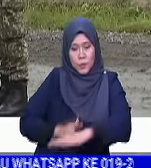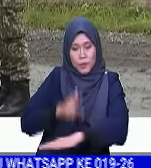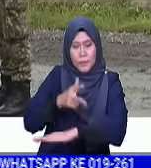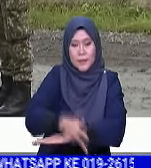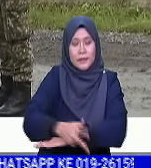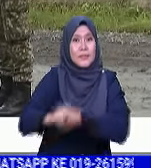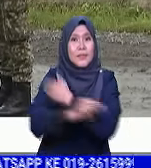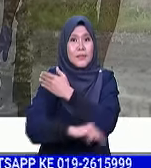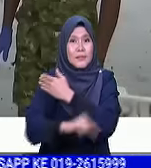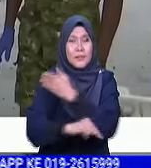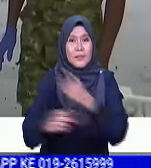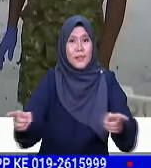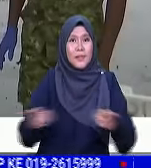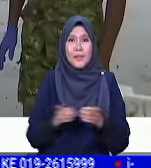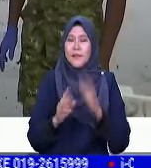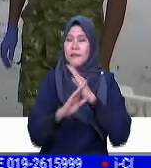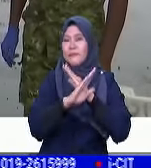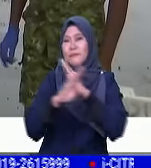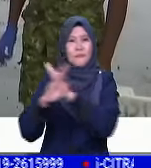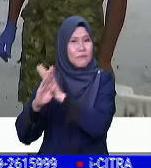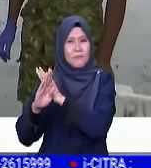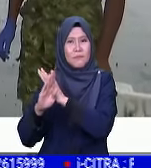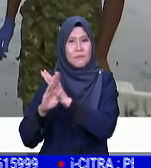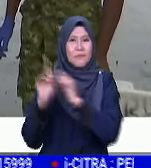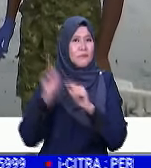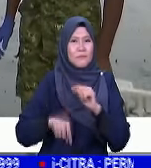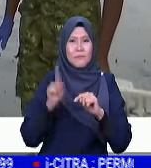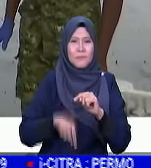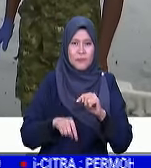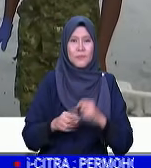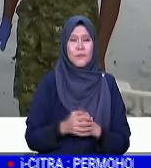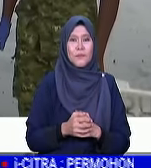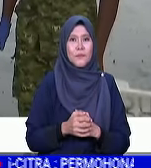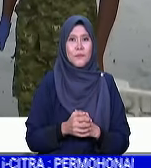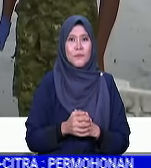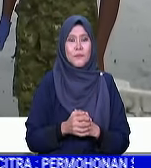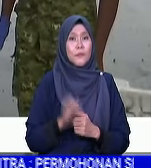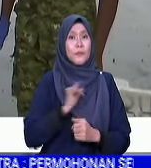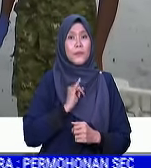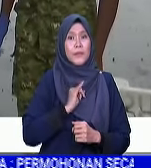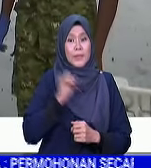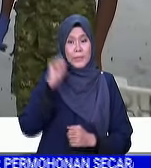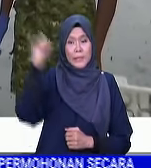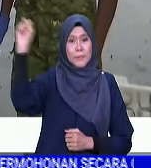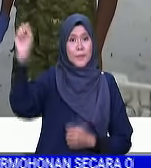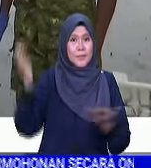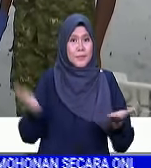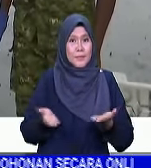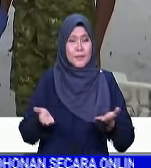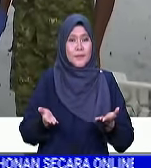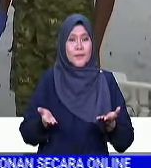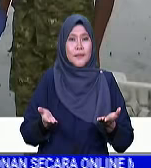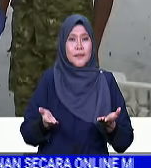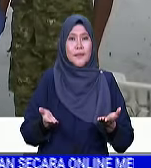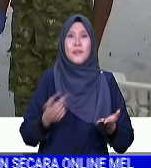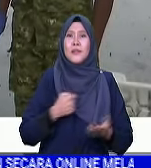daerah kita tidak benarkan sama ada rentas daerah rentas negeri. Seperti mana saya di Sabah ini, saya di mana